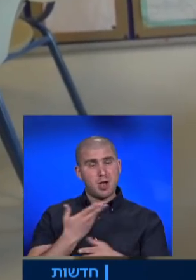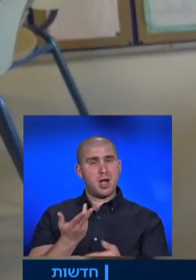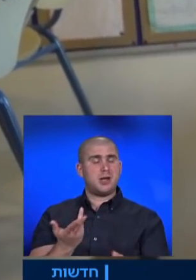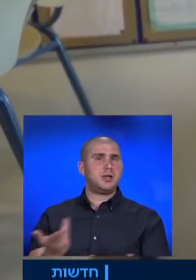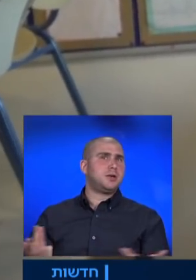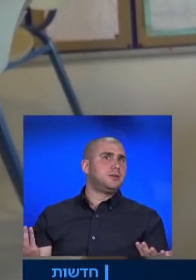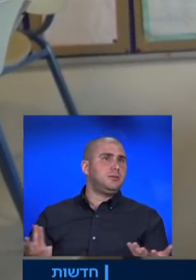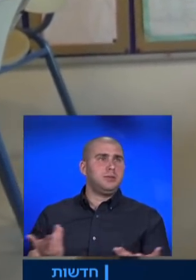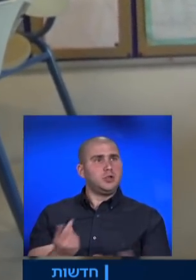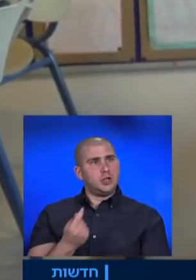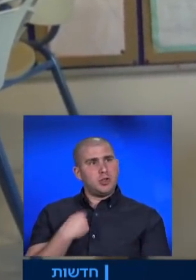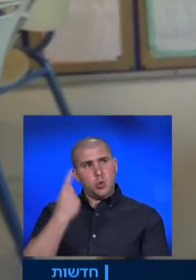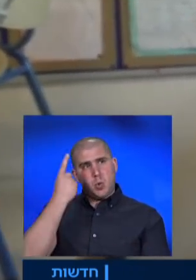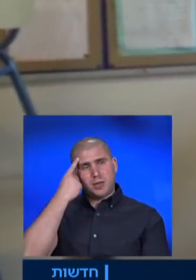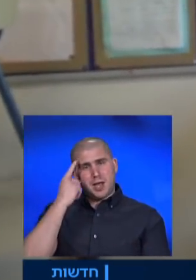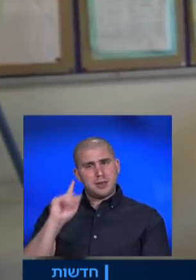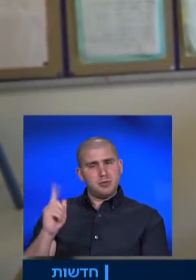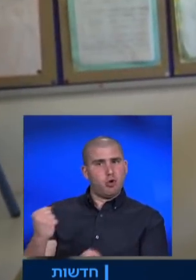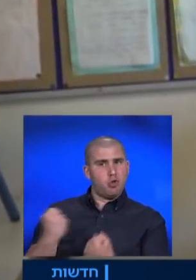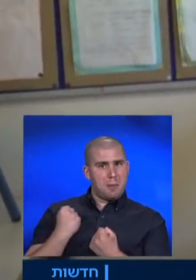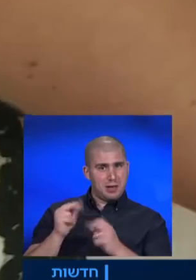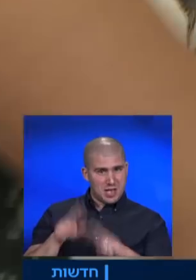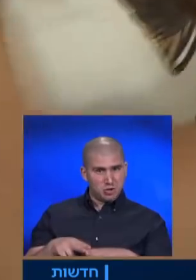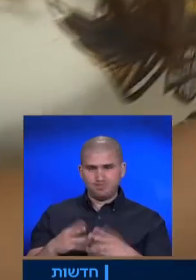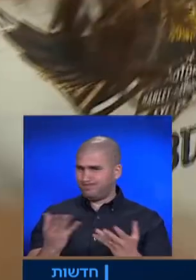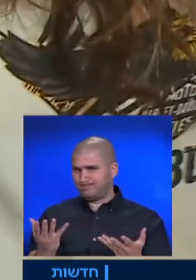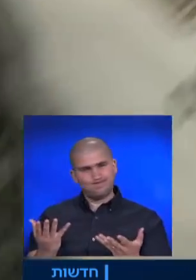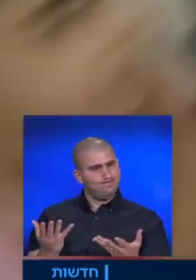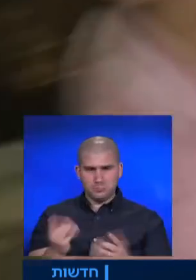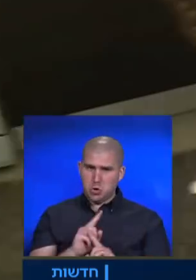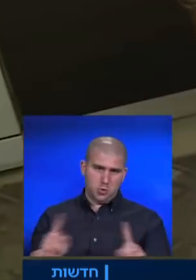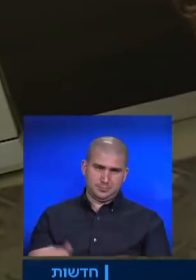שאני יודעת ושיש מי שתומך בי, לא.